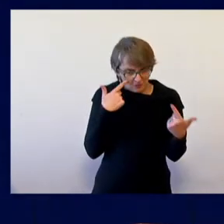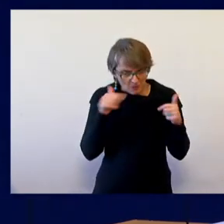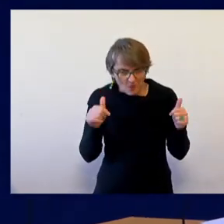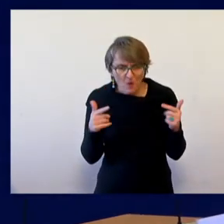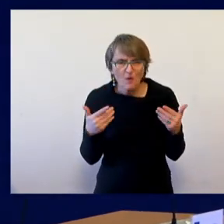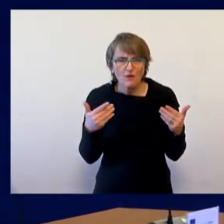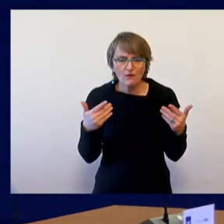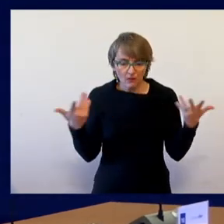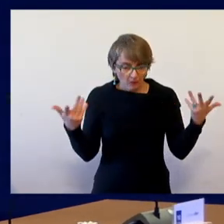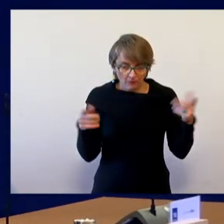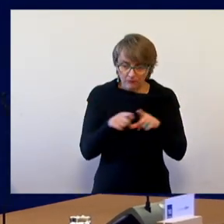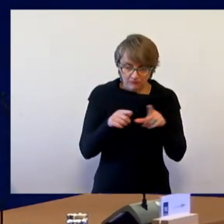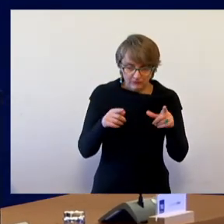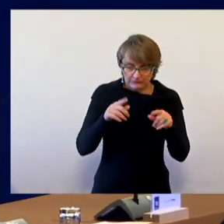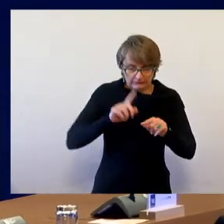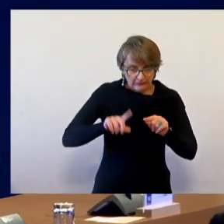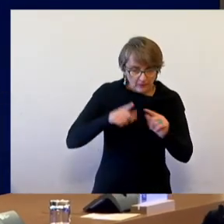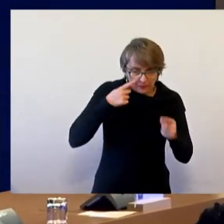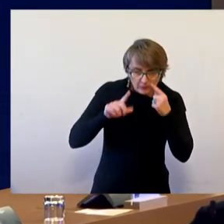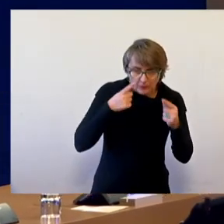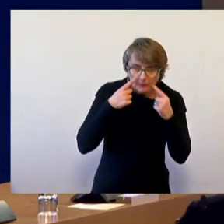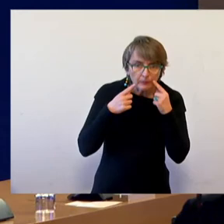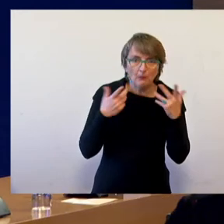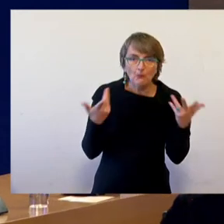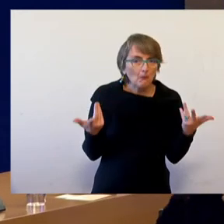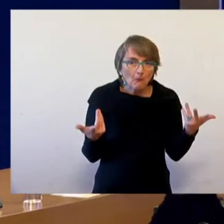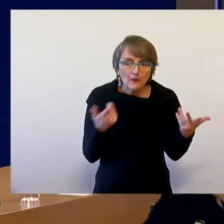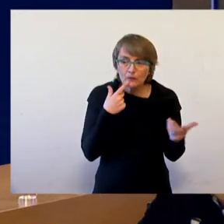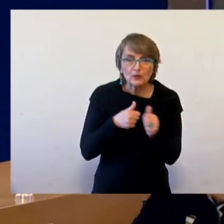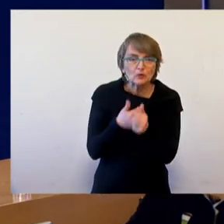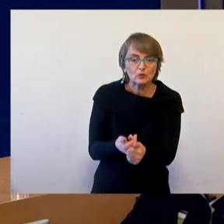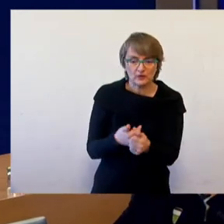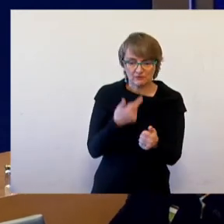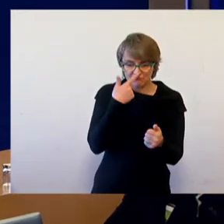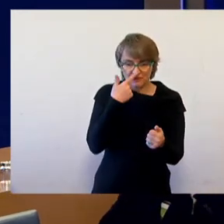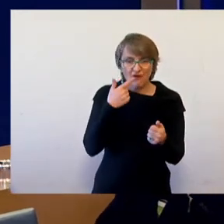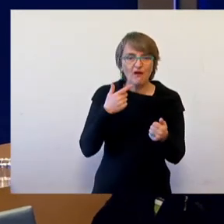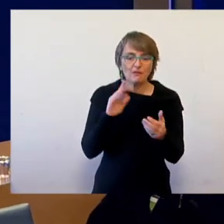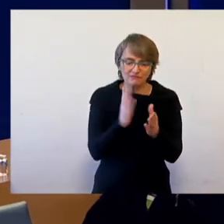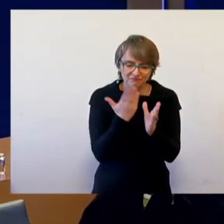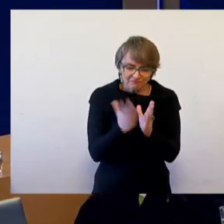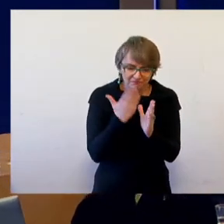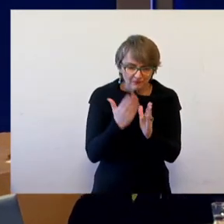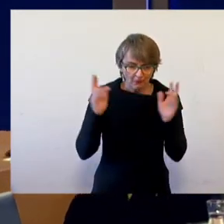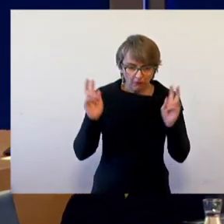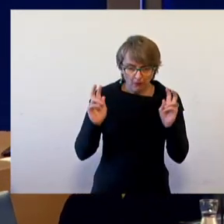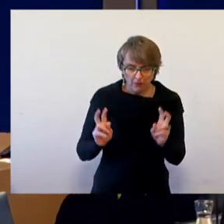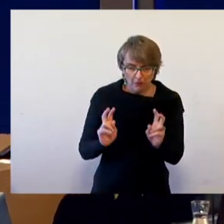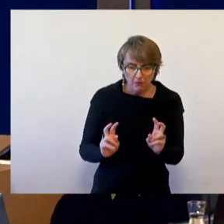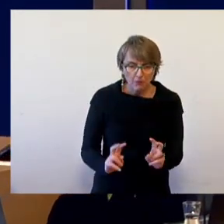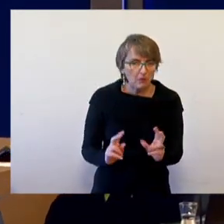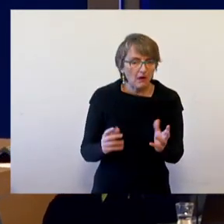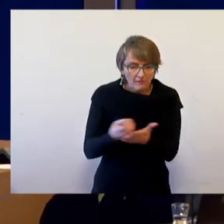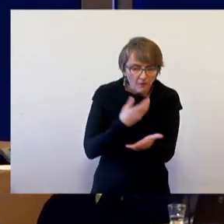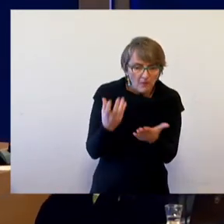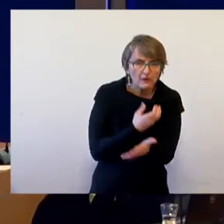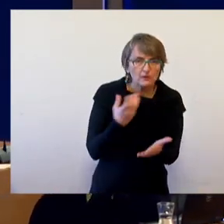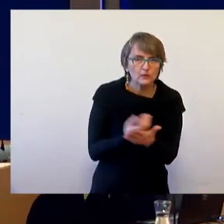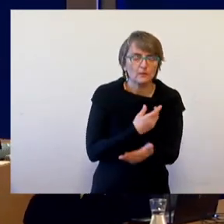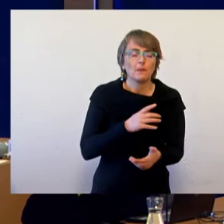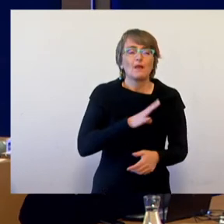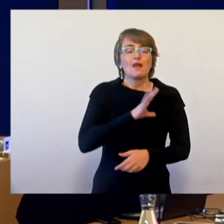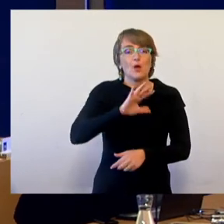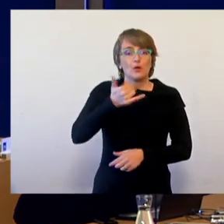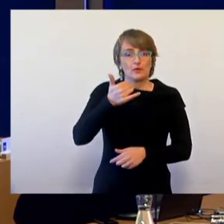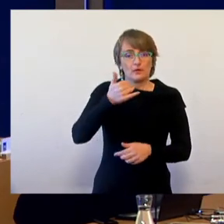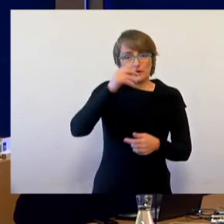présentées depuis quelques années. Il y a notamment un point qui me semble secondaire et qui a été dit, c'est qu'à la